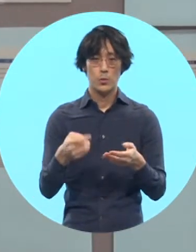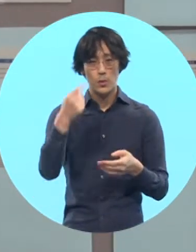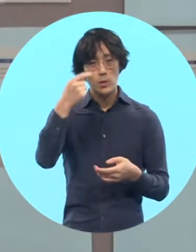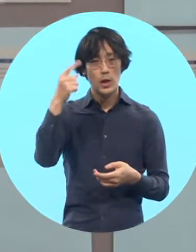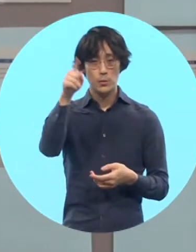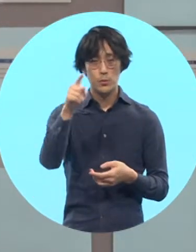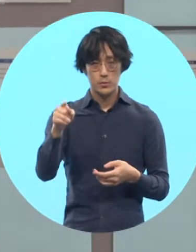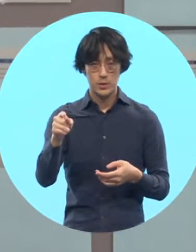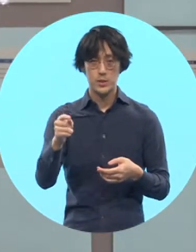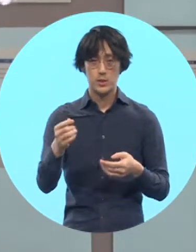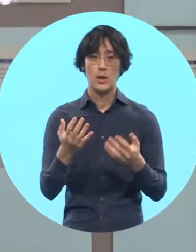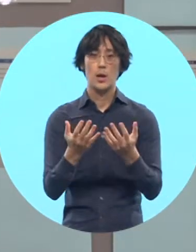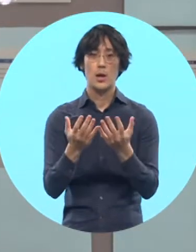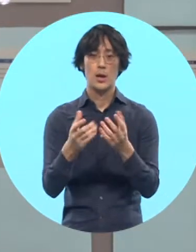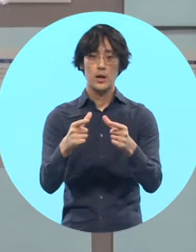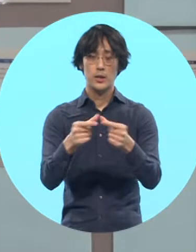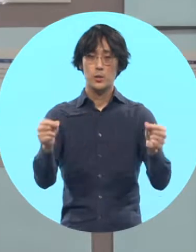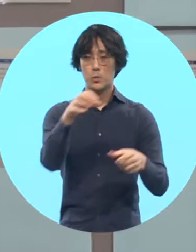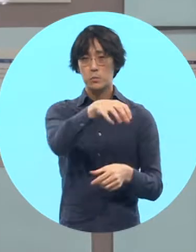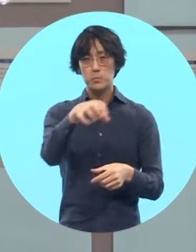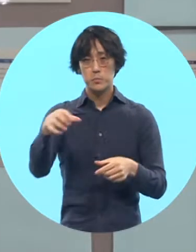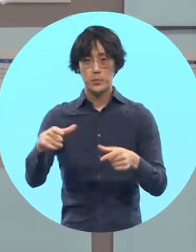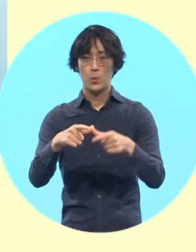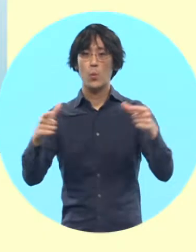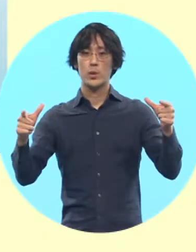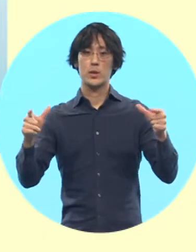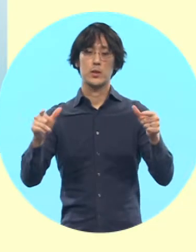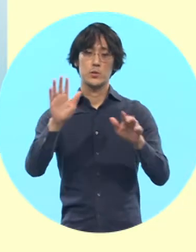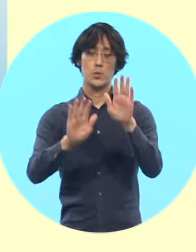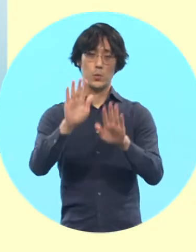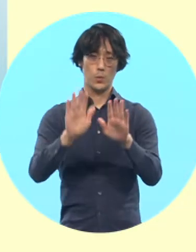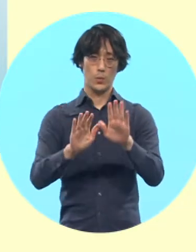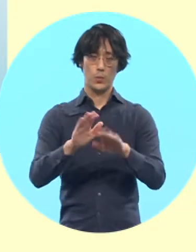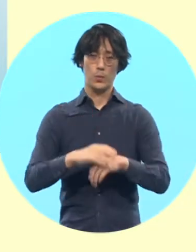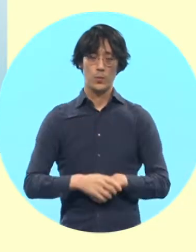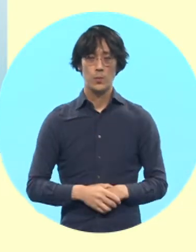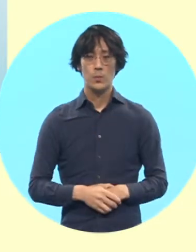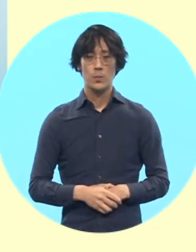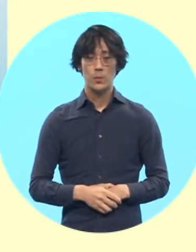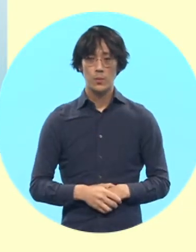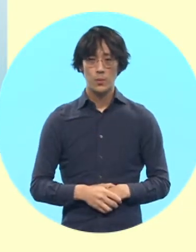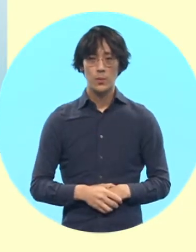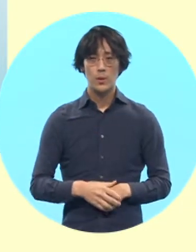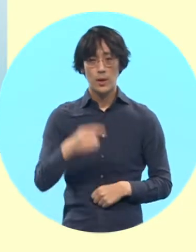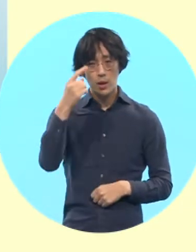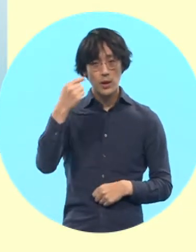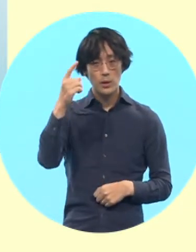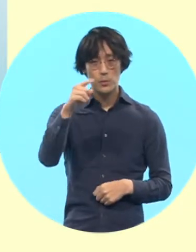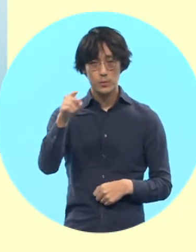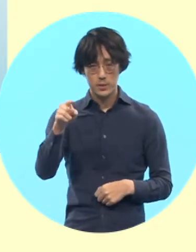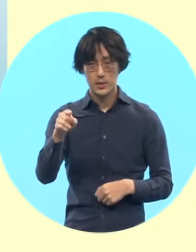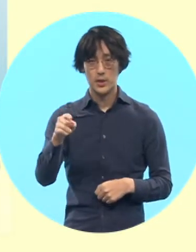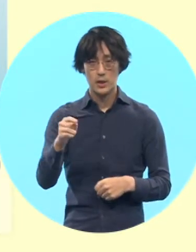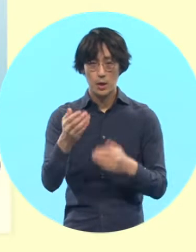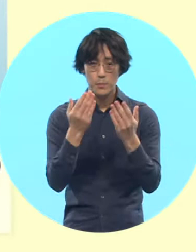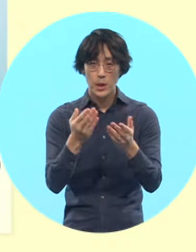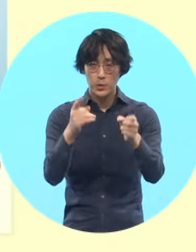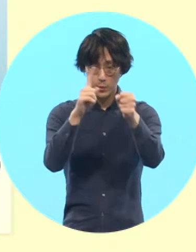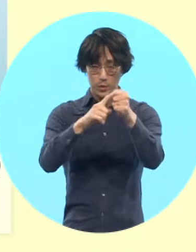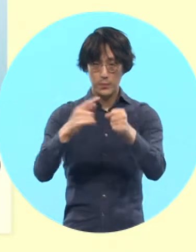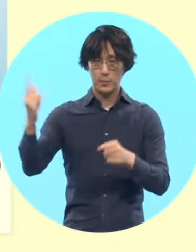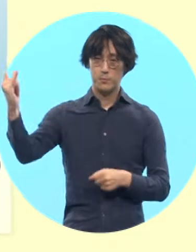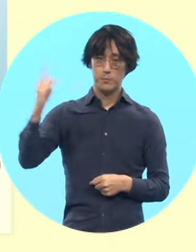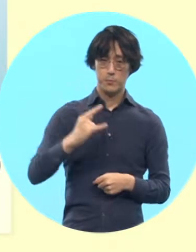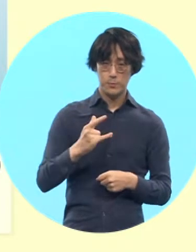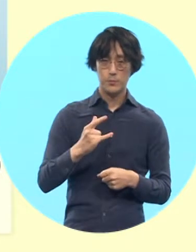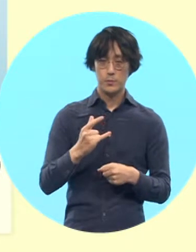ているというのは全国的な傾向と同様なんですけども、外国人留学生の方が増えていて、 はい、 それが